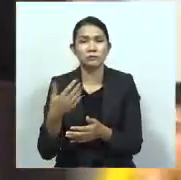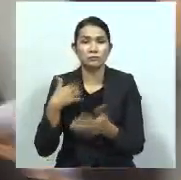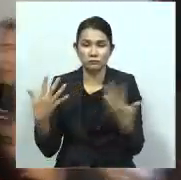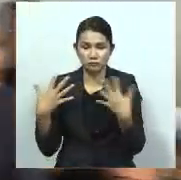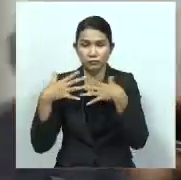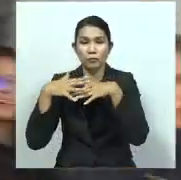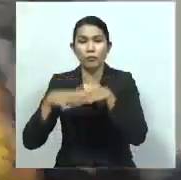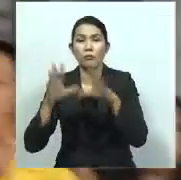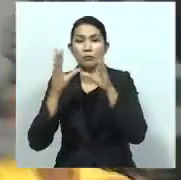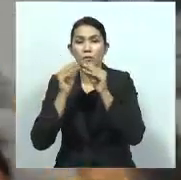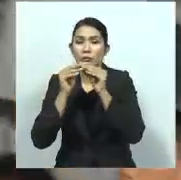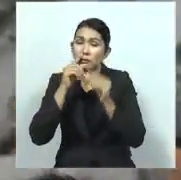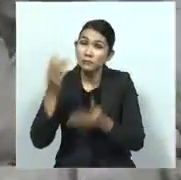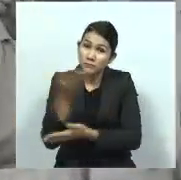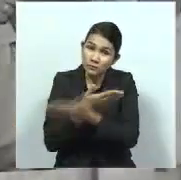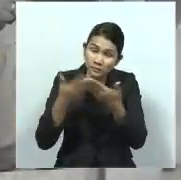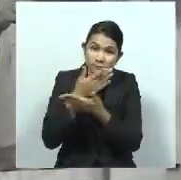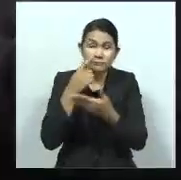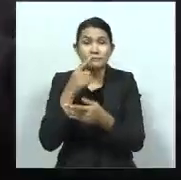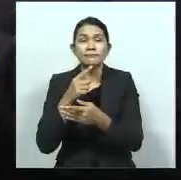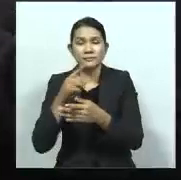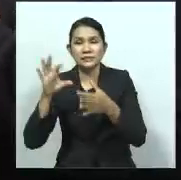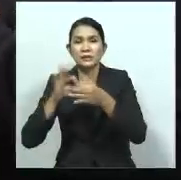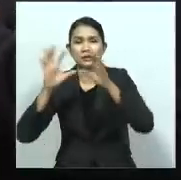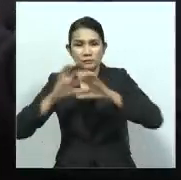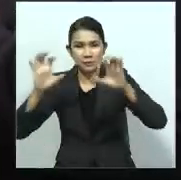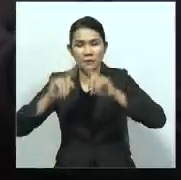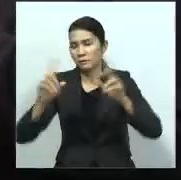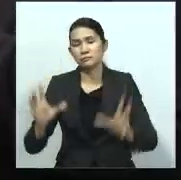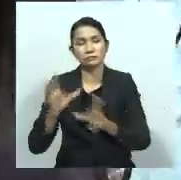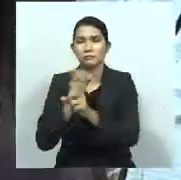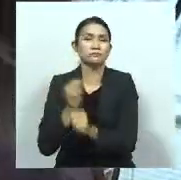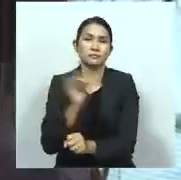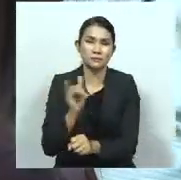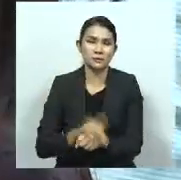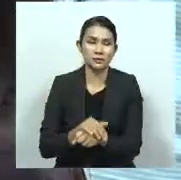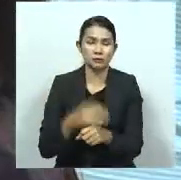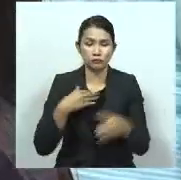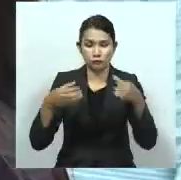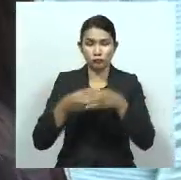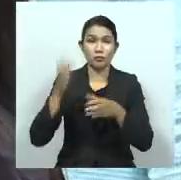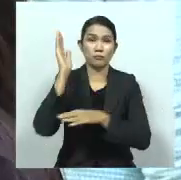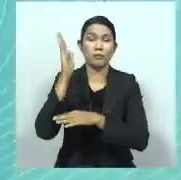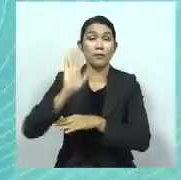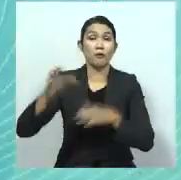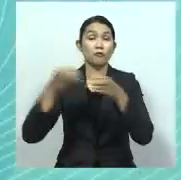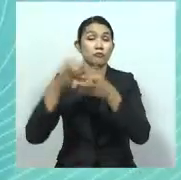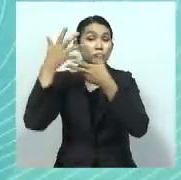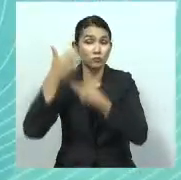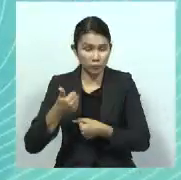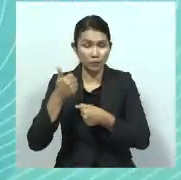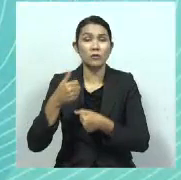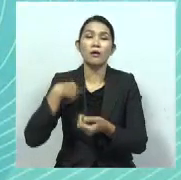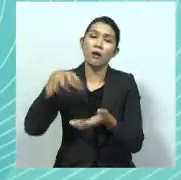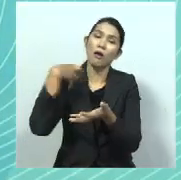าร่วมหารือแนวทางการเข้าร่วมรัฐบาลแต่ปรากฏว่าไม่ได้ข้อสรุปนะครับโดยโฆษกพรรคนายราเมศรัตนชเวงก็